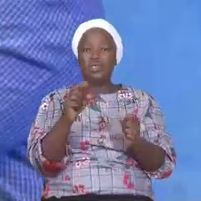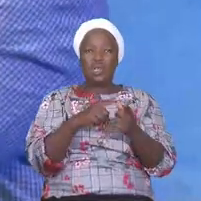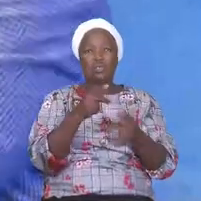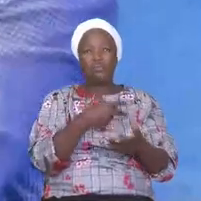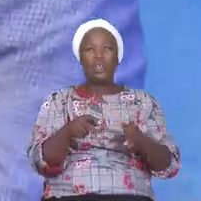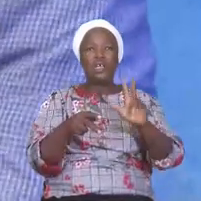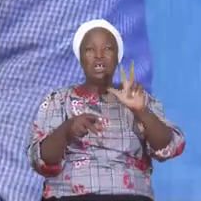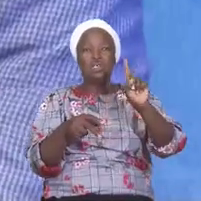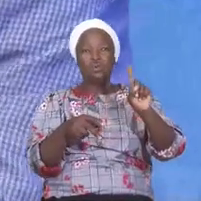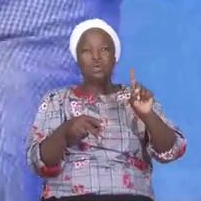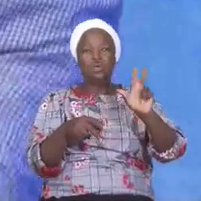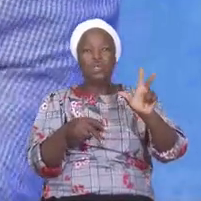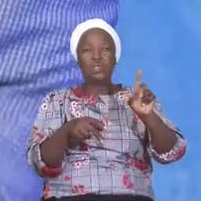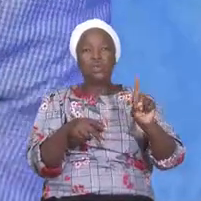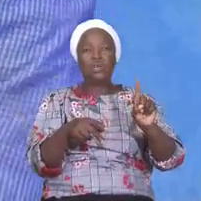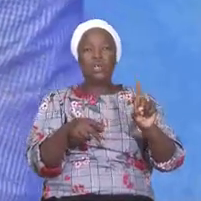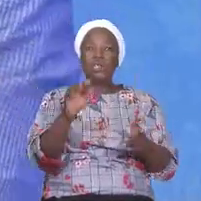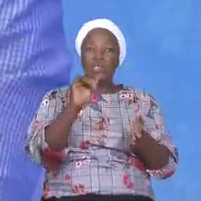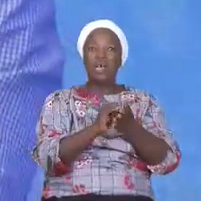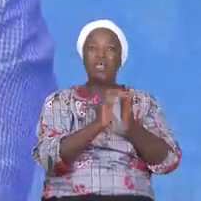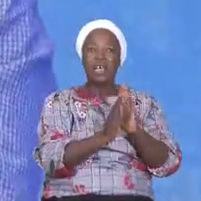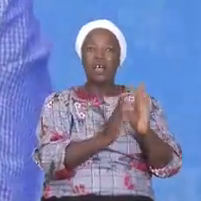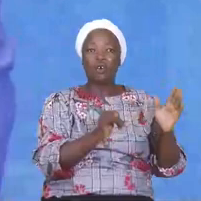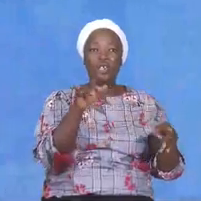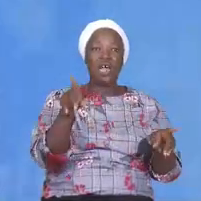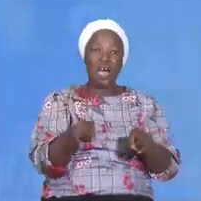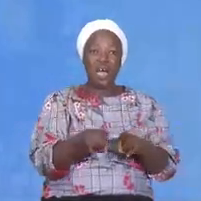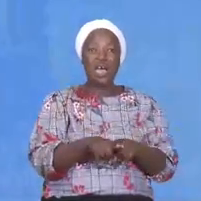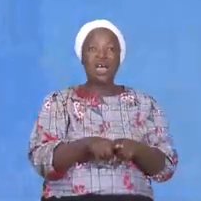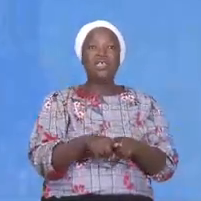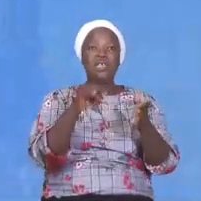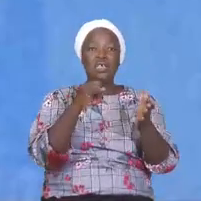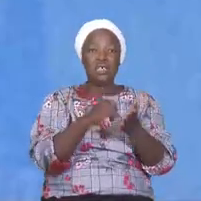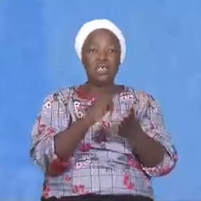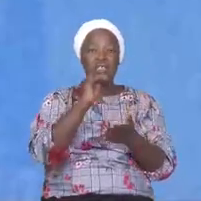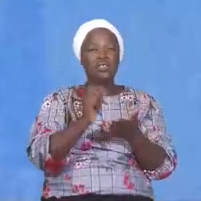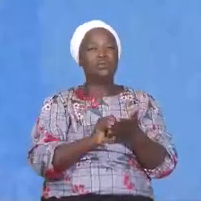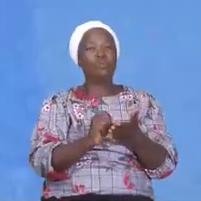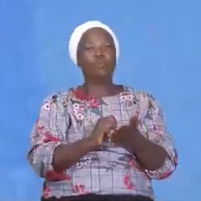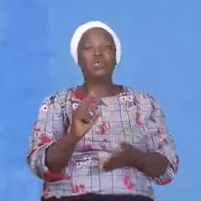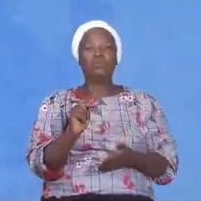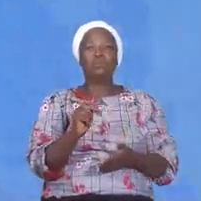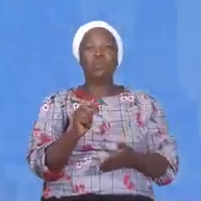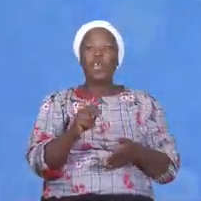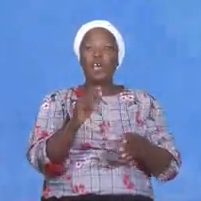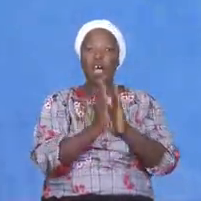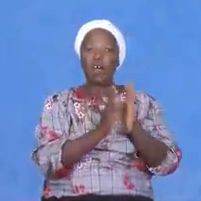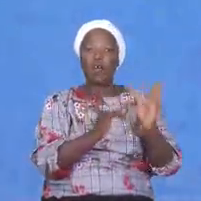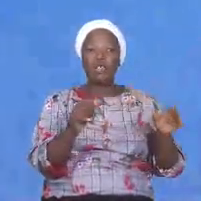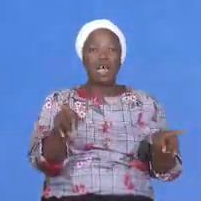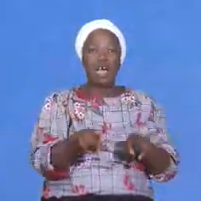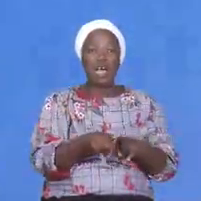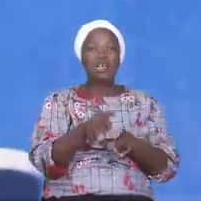sanctification et rédemption. Verset 31, afin comme il est écrit,